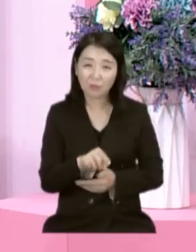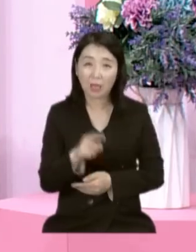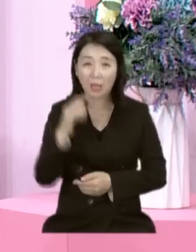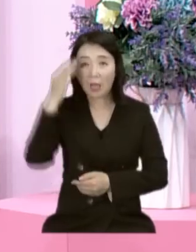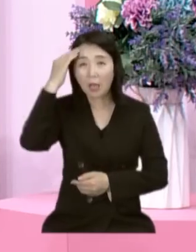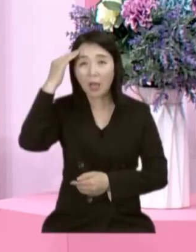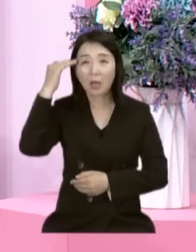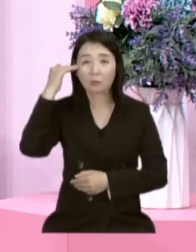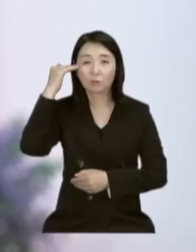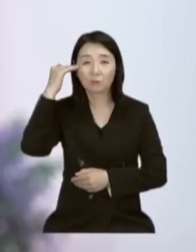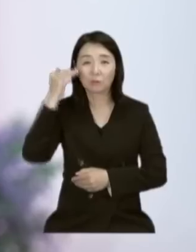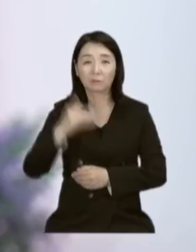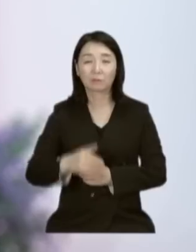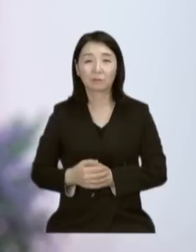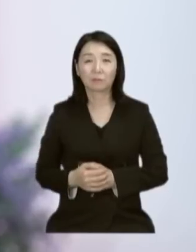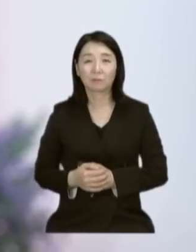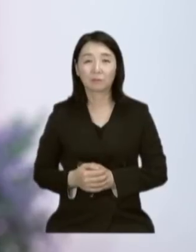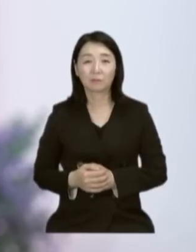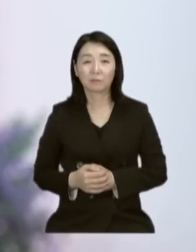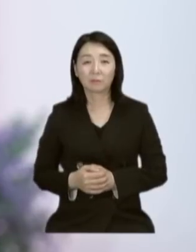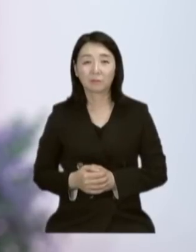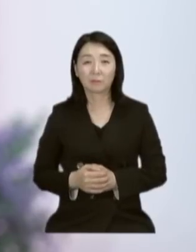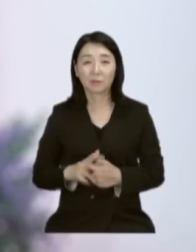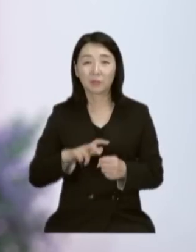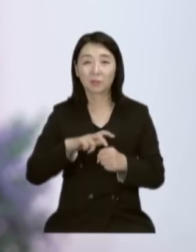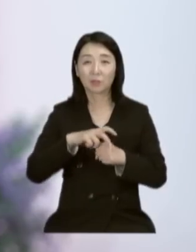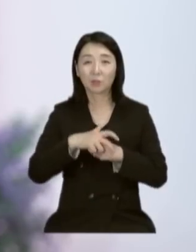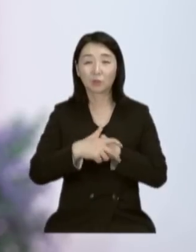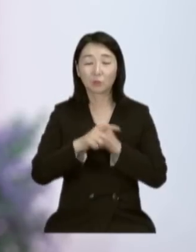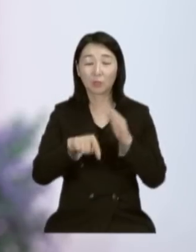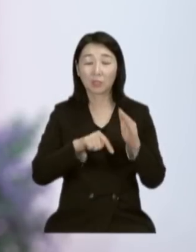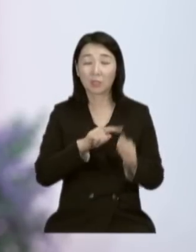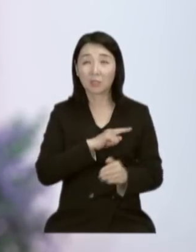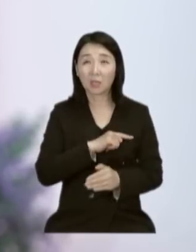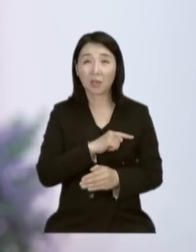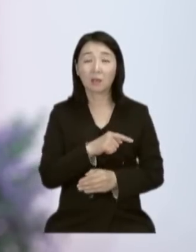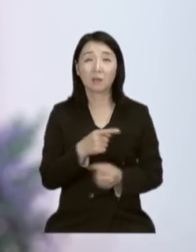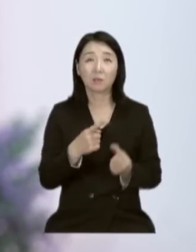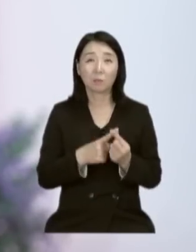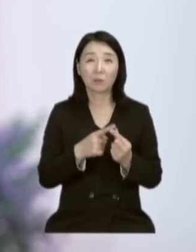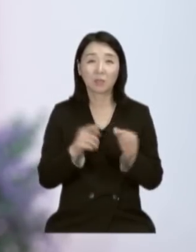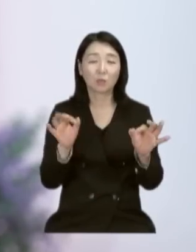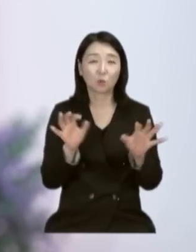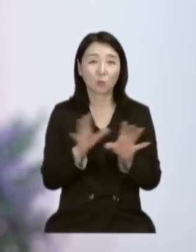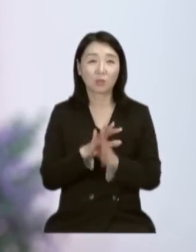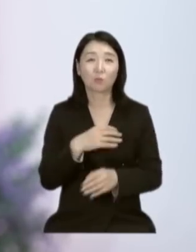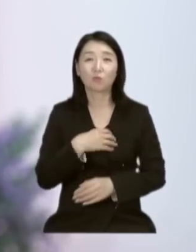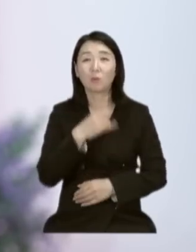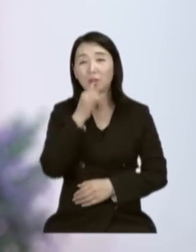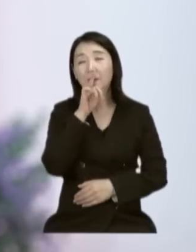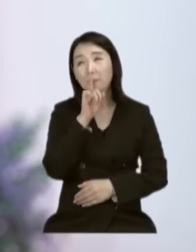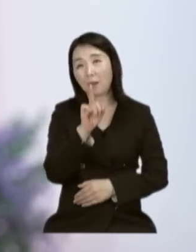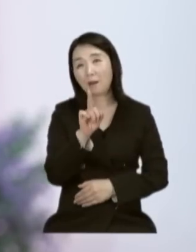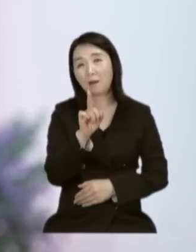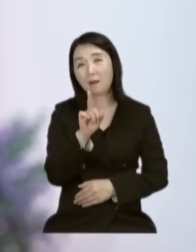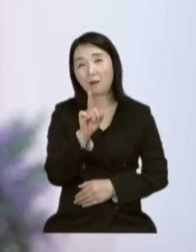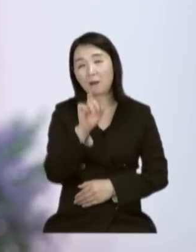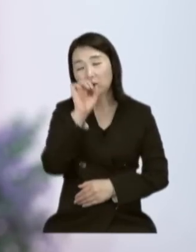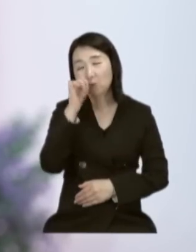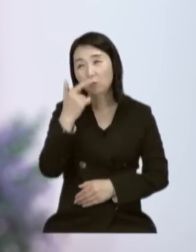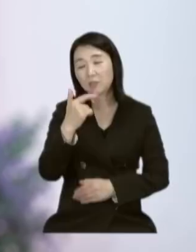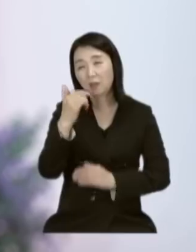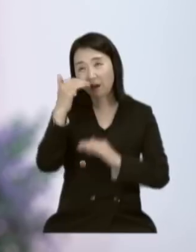한국이 지구상에서 가장 먼저 소멸될 위기에 있다는 그런 좋지 않은 그런